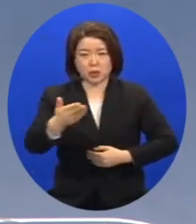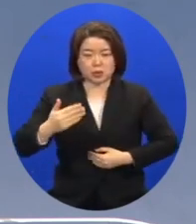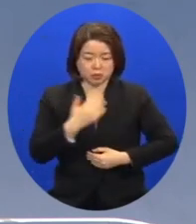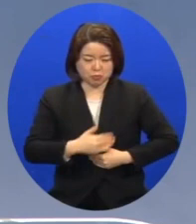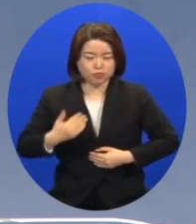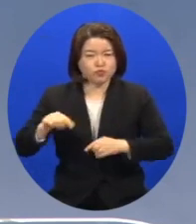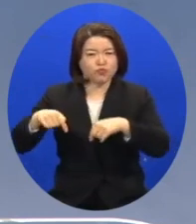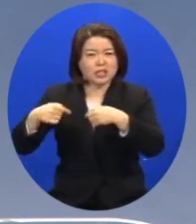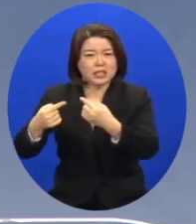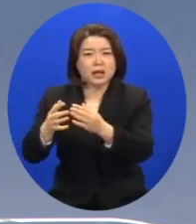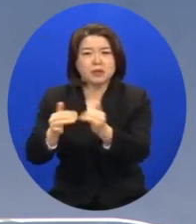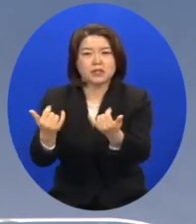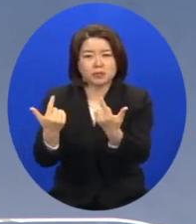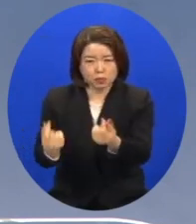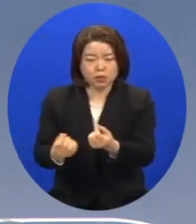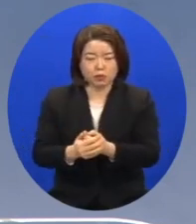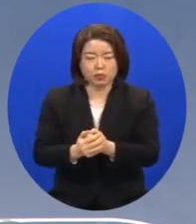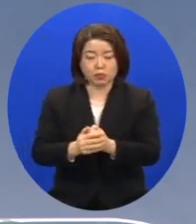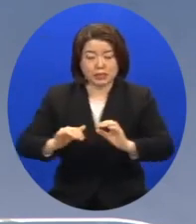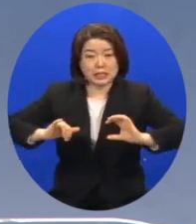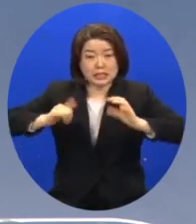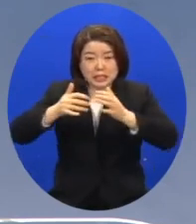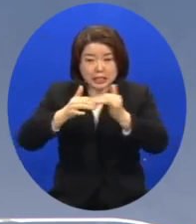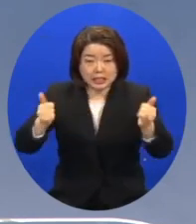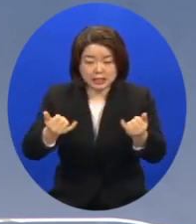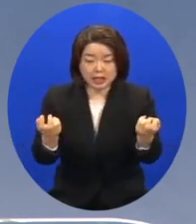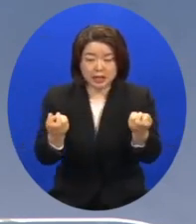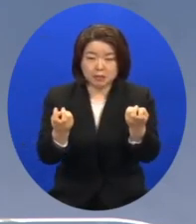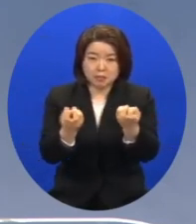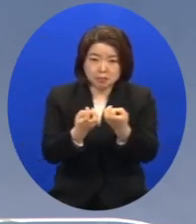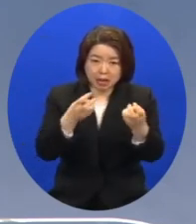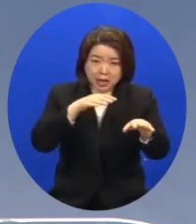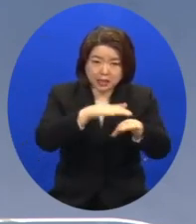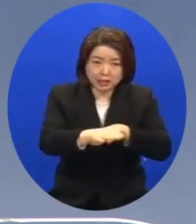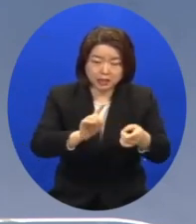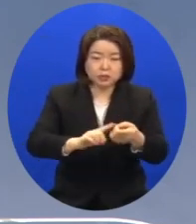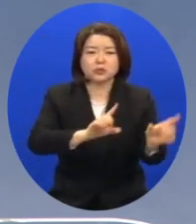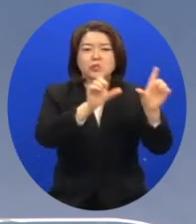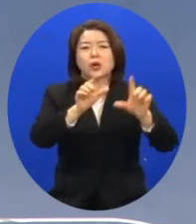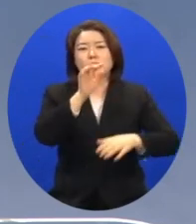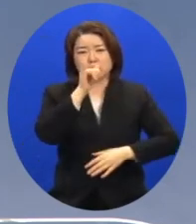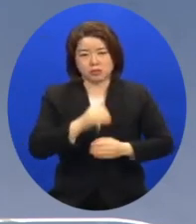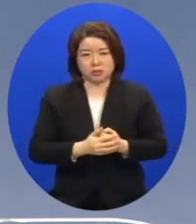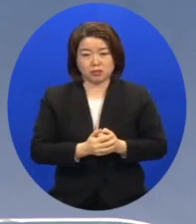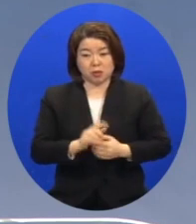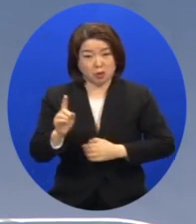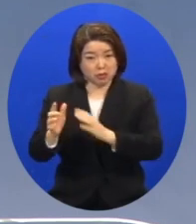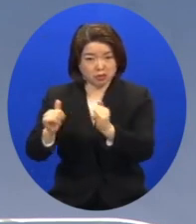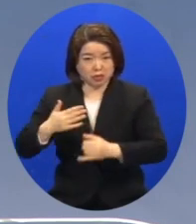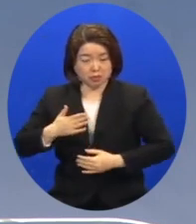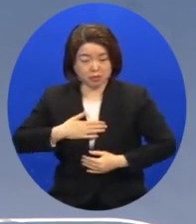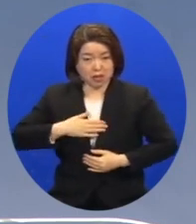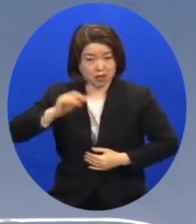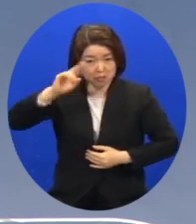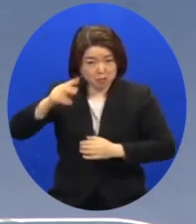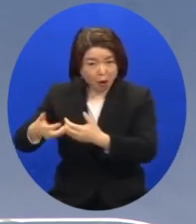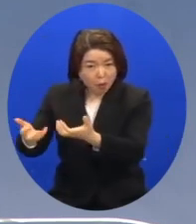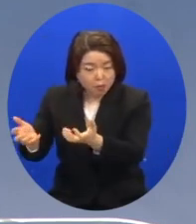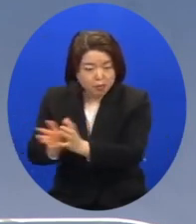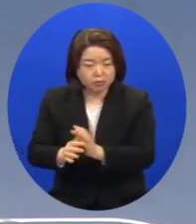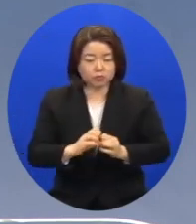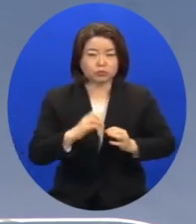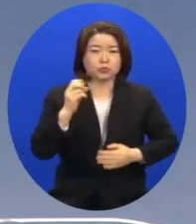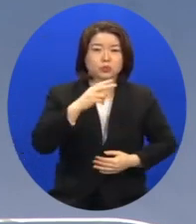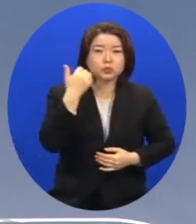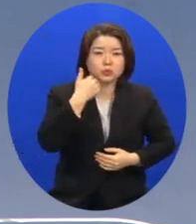이고 인간의 방식대로 살고 있는 것이 아닙니까 어떤 사람은 나는 바울 편이다 하고 또 다른 사람은 난을